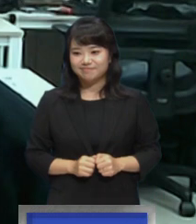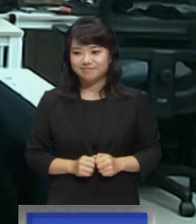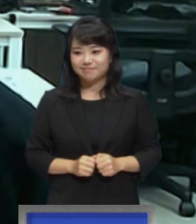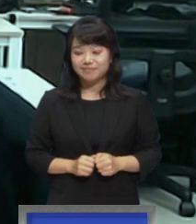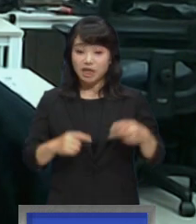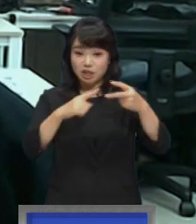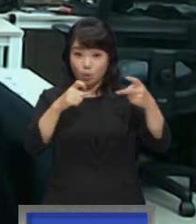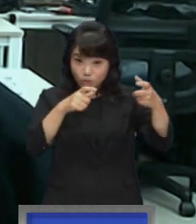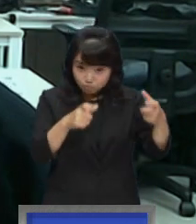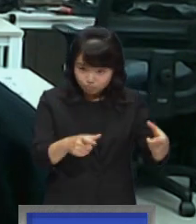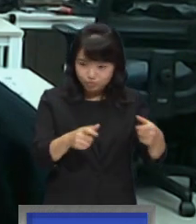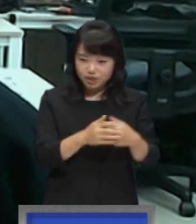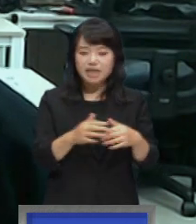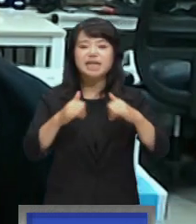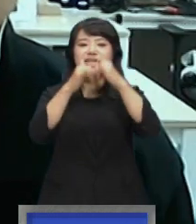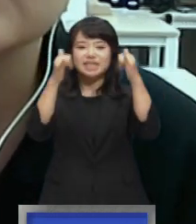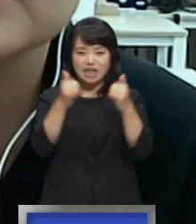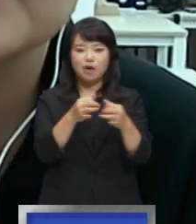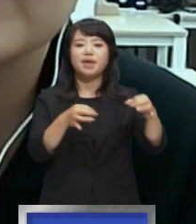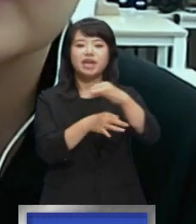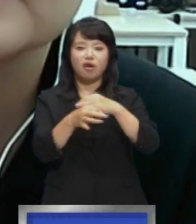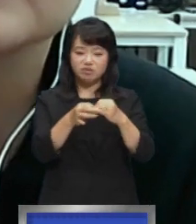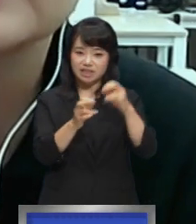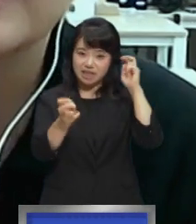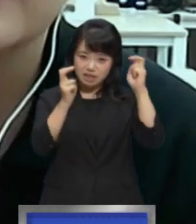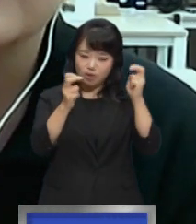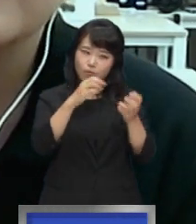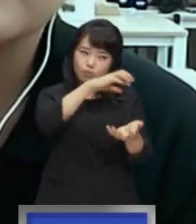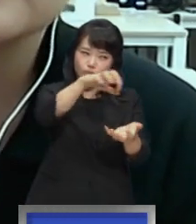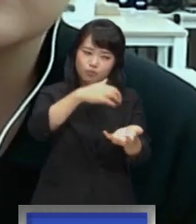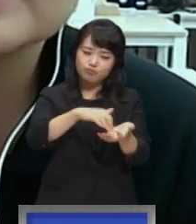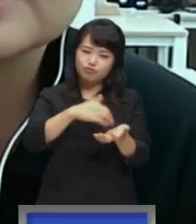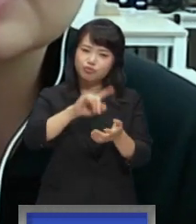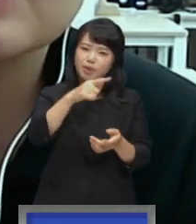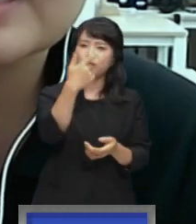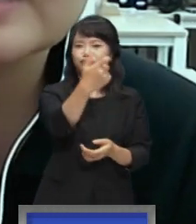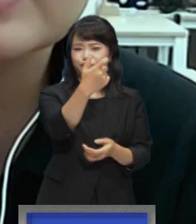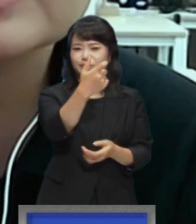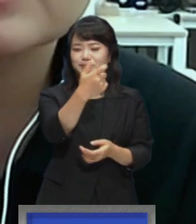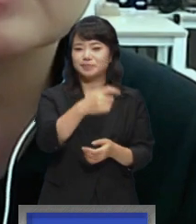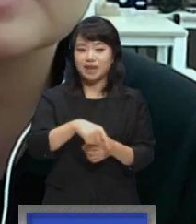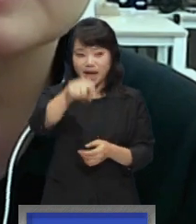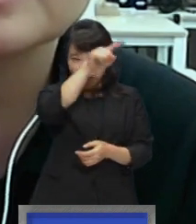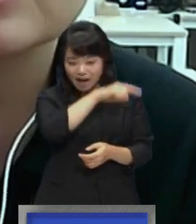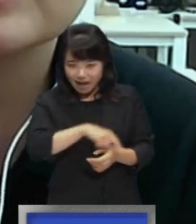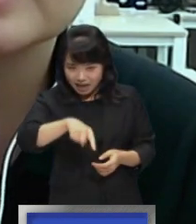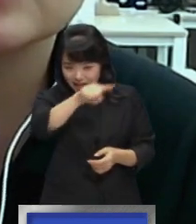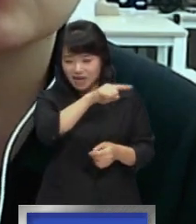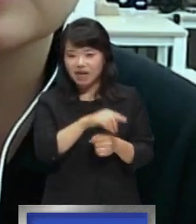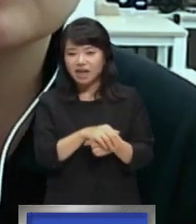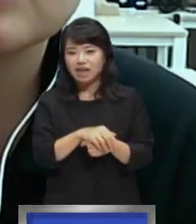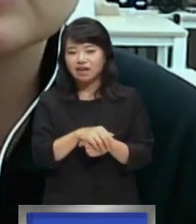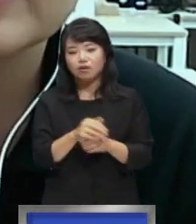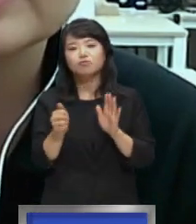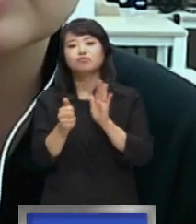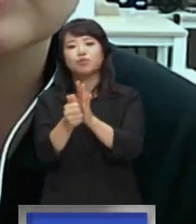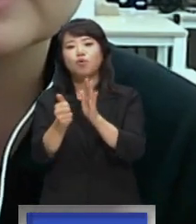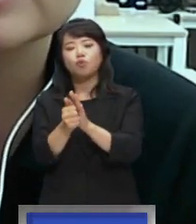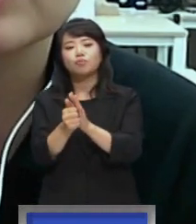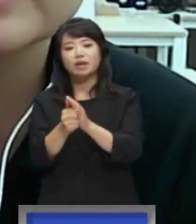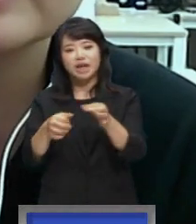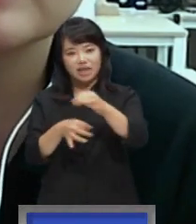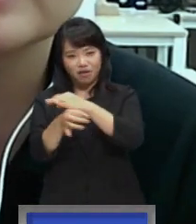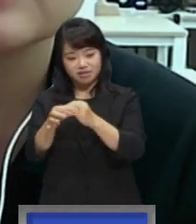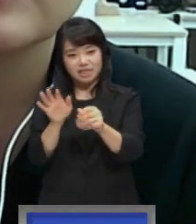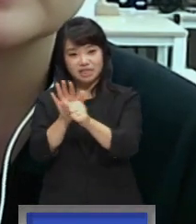네, 동대문구에는 사회적 경제 기업이 160여 개나 있습니다. 이러한 지역의 사회적 경제를 지원하는 동대문구 사회적